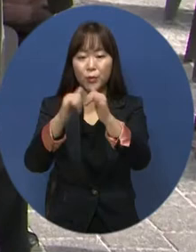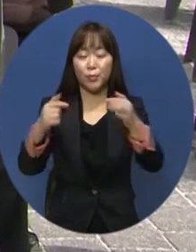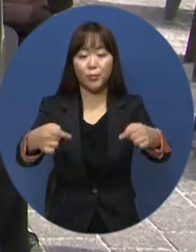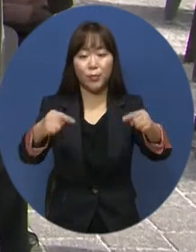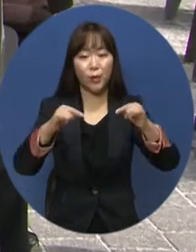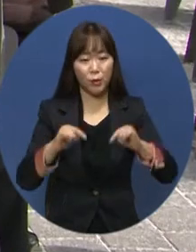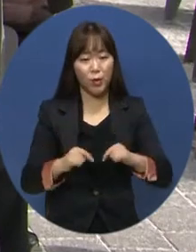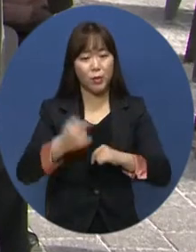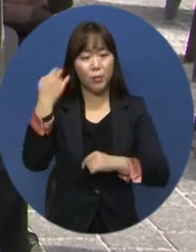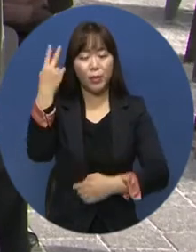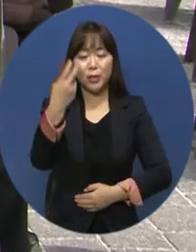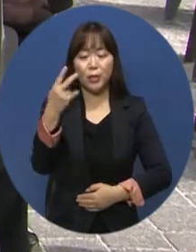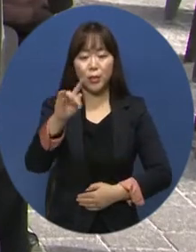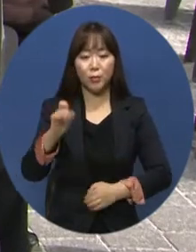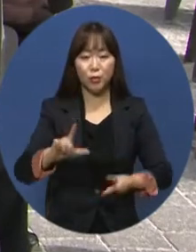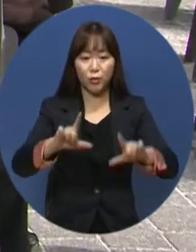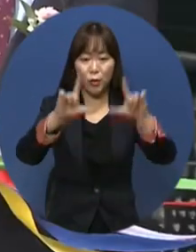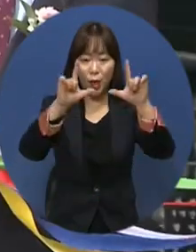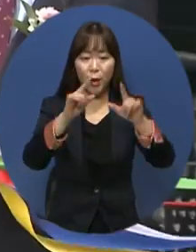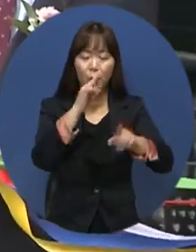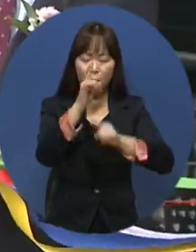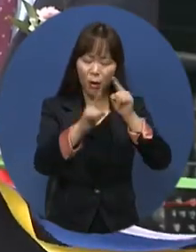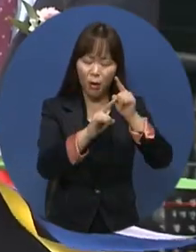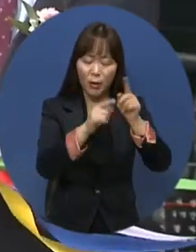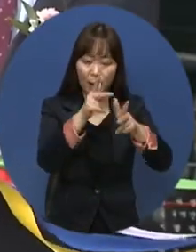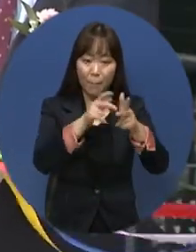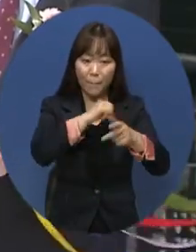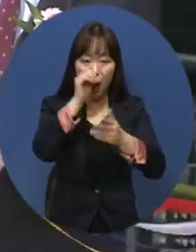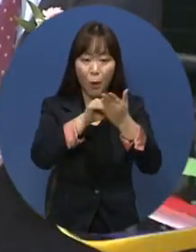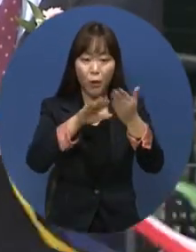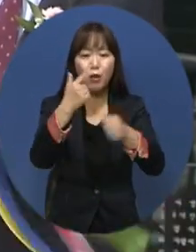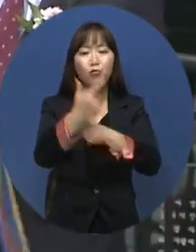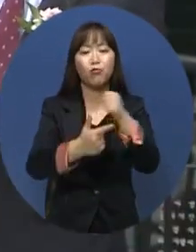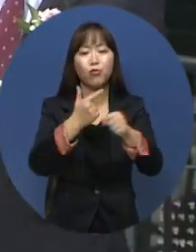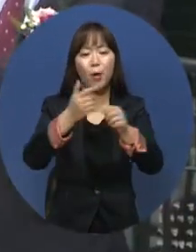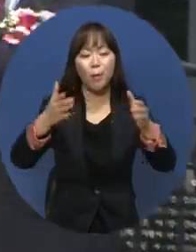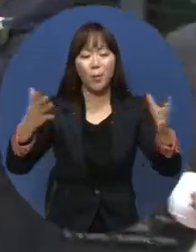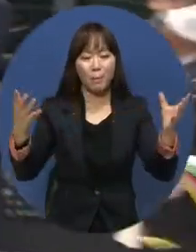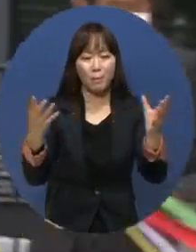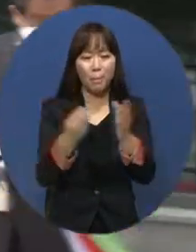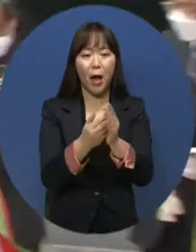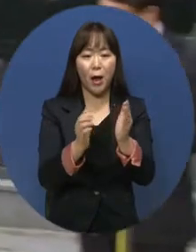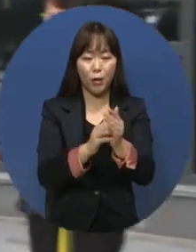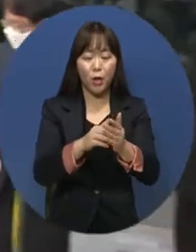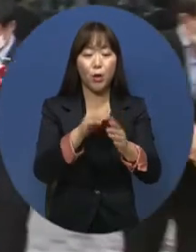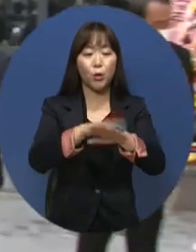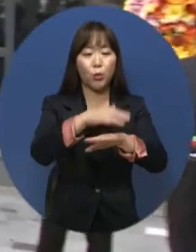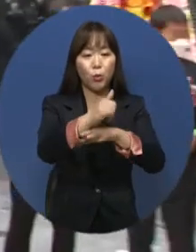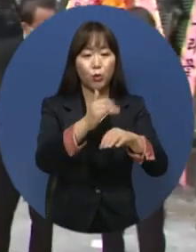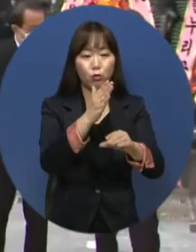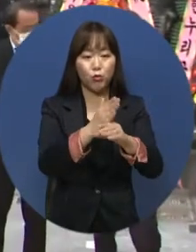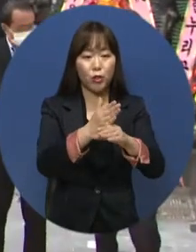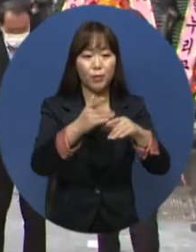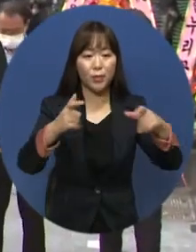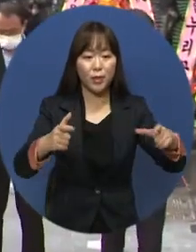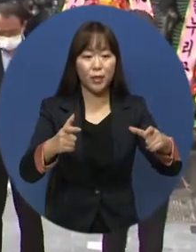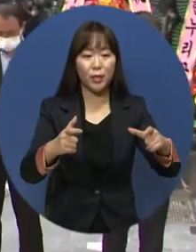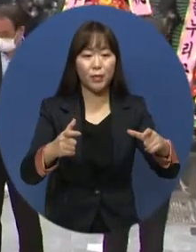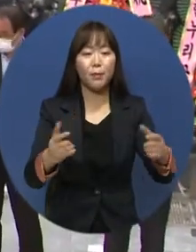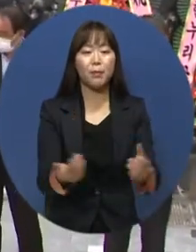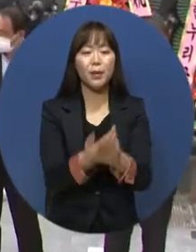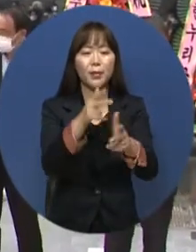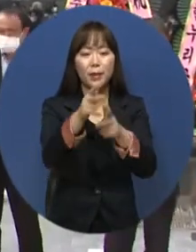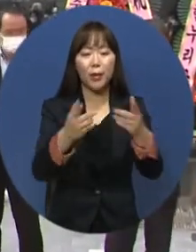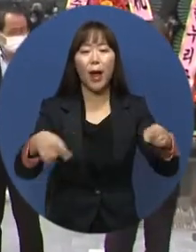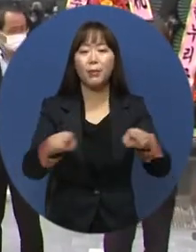지난 2016년 공모사업 선정 우 6년만에 완료된 농촌 중심지 활성화 사업을 함께 축하했습니다